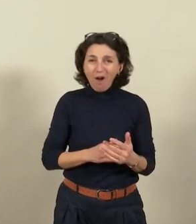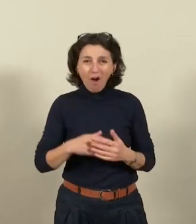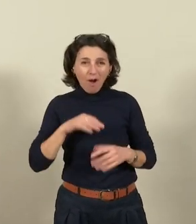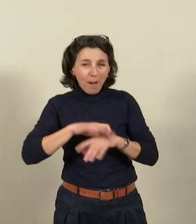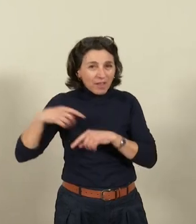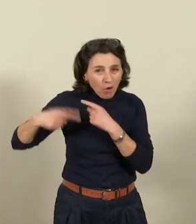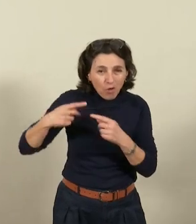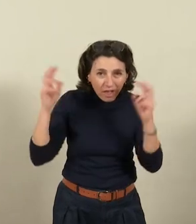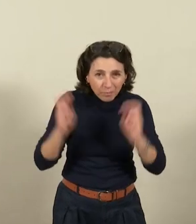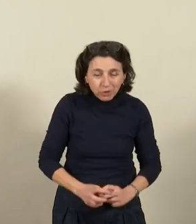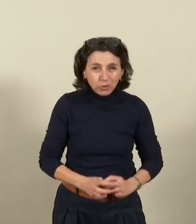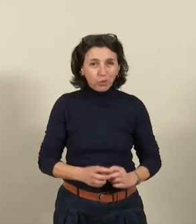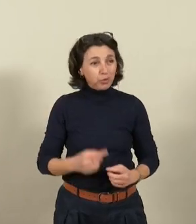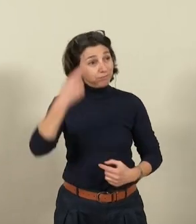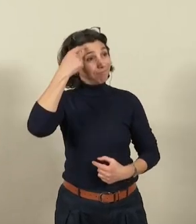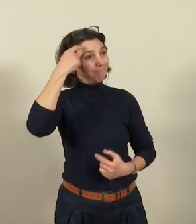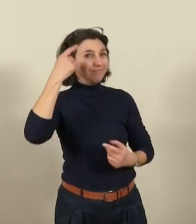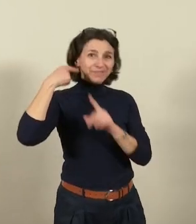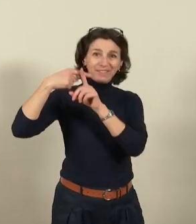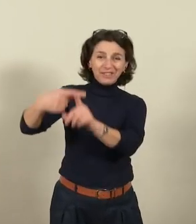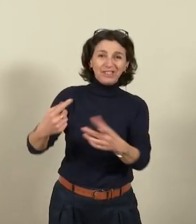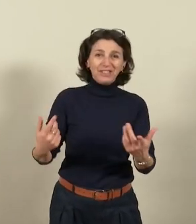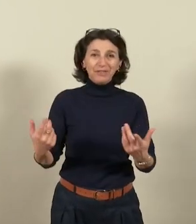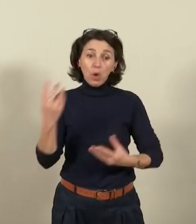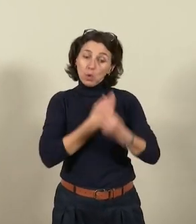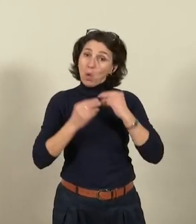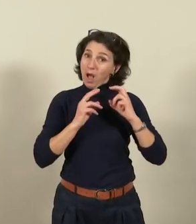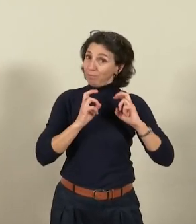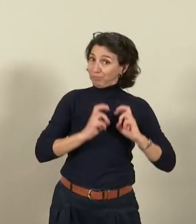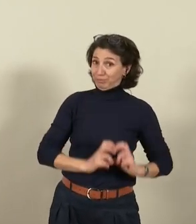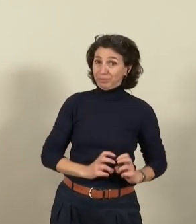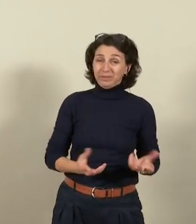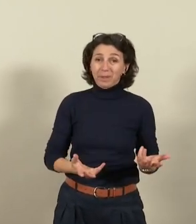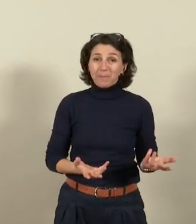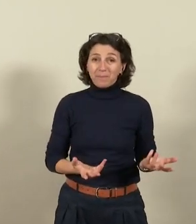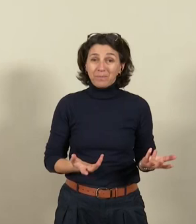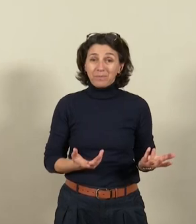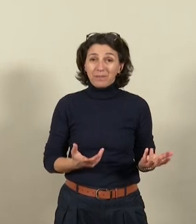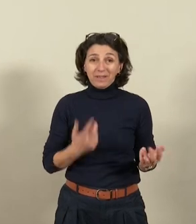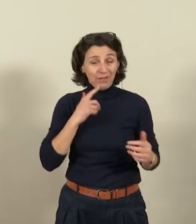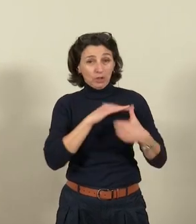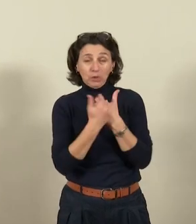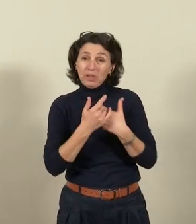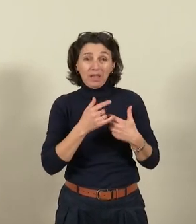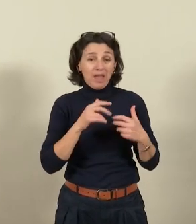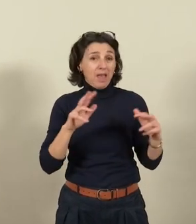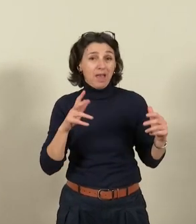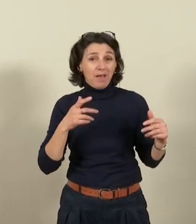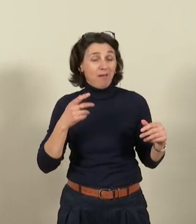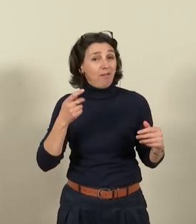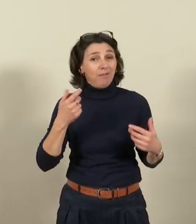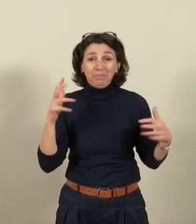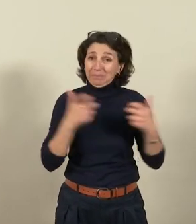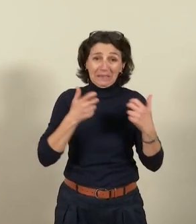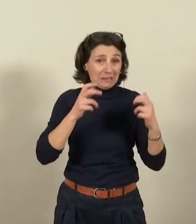humeur ce sont aussi des soins médicaux moins importants et moins coûteux pour la société dans son ensemble donc